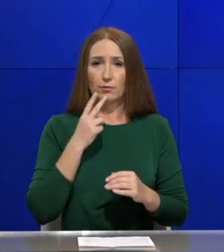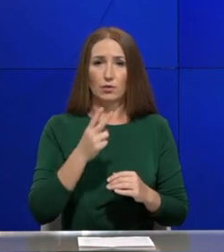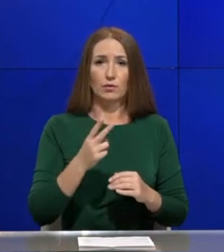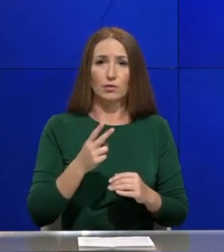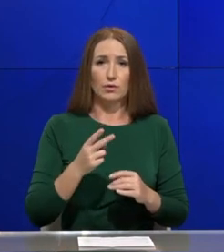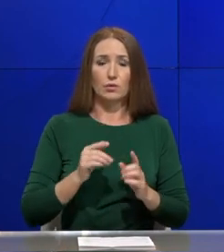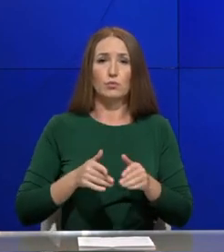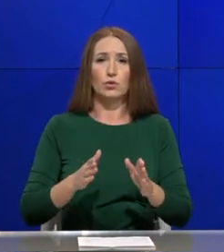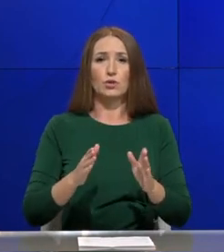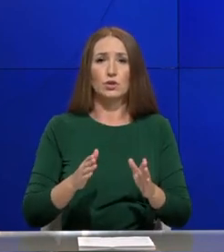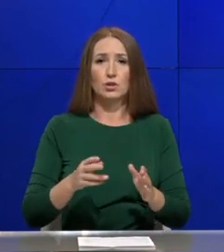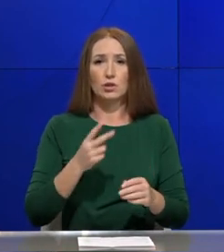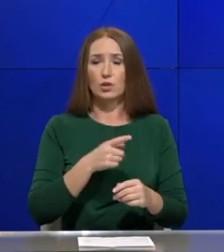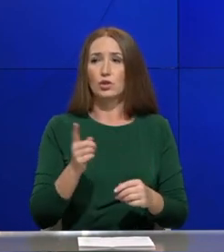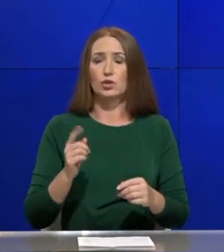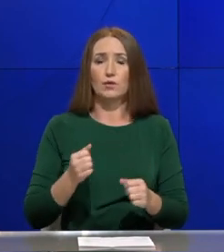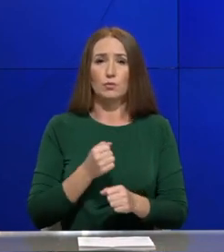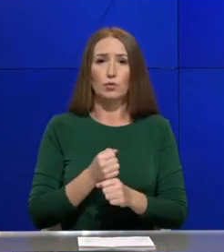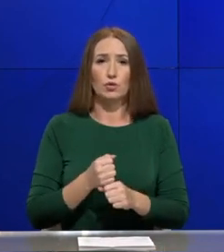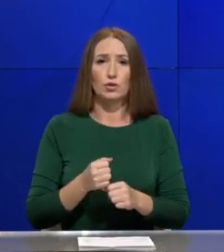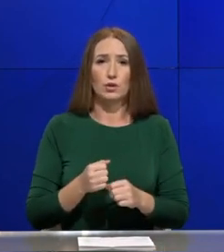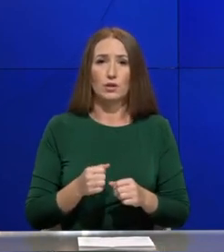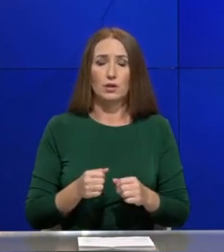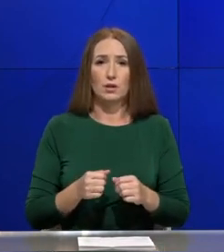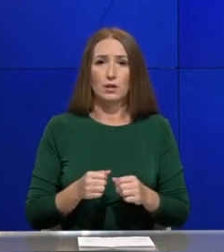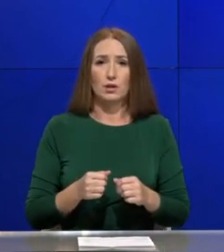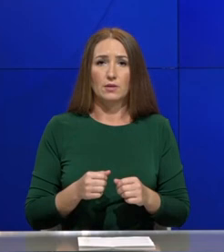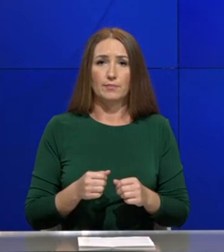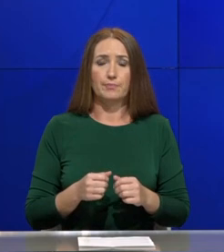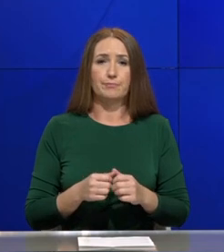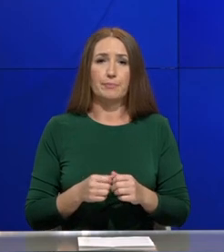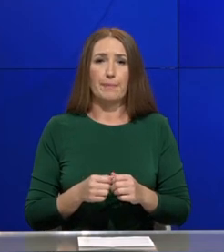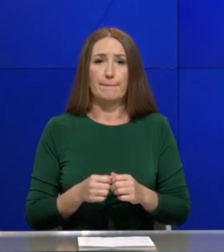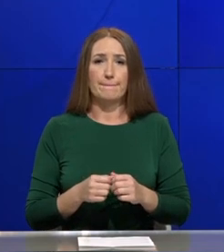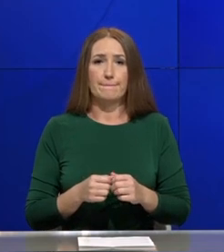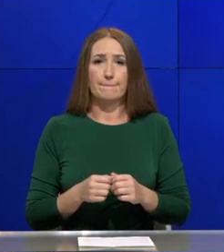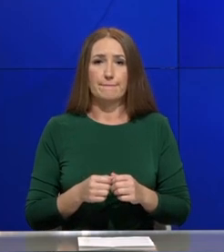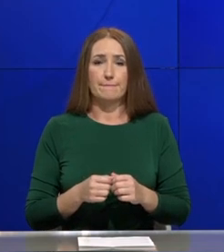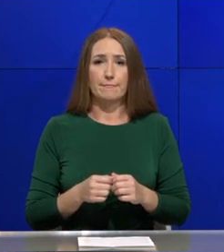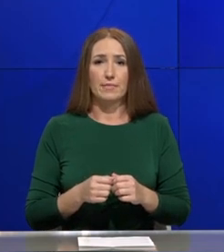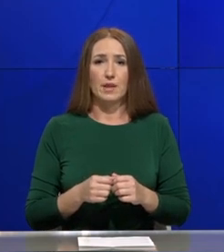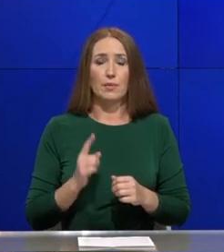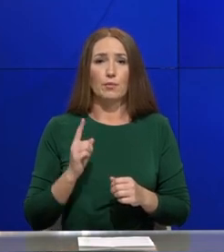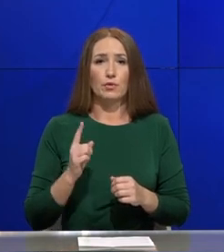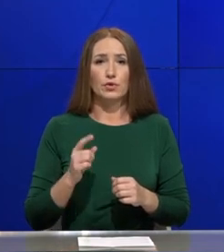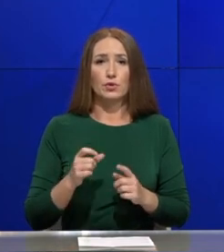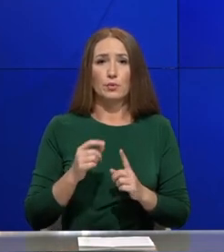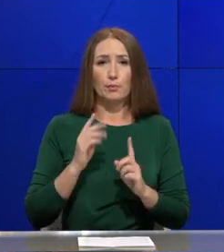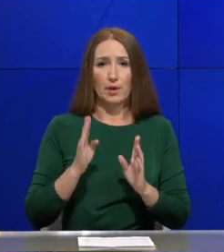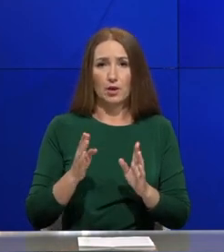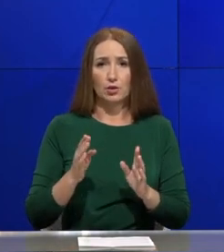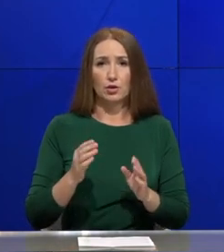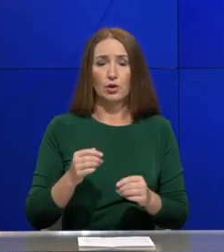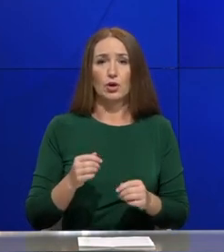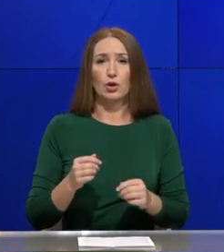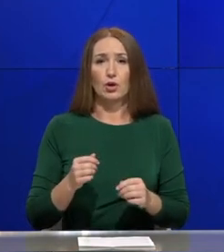procese koji se dešavaju u općini, takozvana i transparentnost. Posebnu pažnju posvetit ću